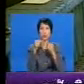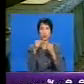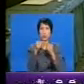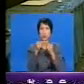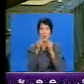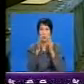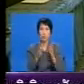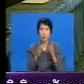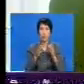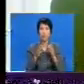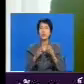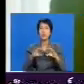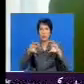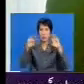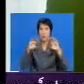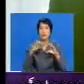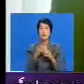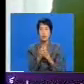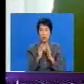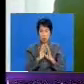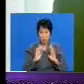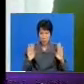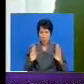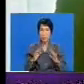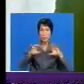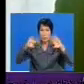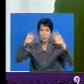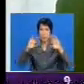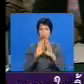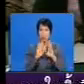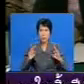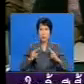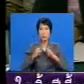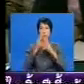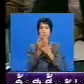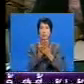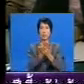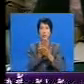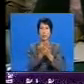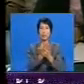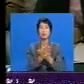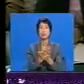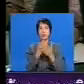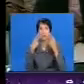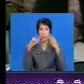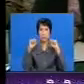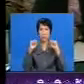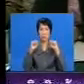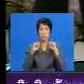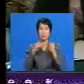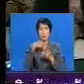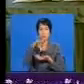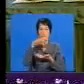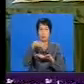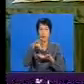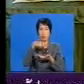พื่อเป็นการขอบคุณรัฐบาลและกระทรวงการคลังนายกสมาคมลูกจ้างส่วนราชการกล่าวในนามของตัวแทนลูกจ้างประจำส่วนราชการทั่วประเ